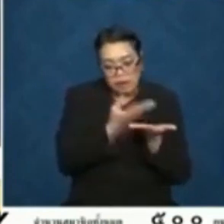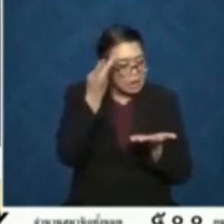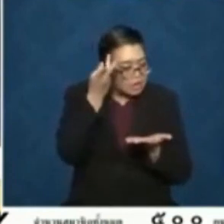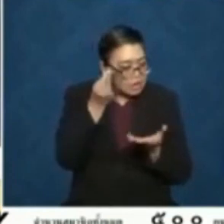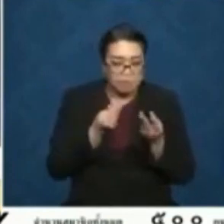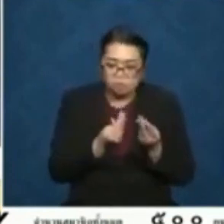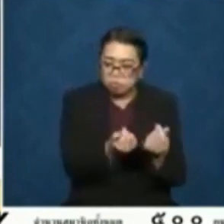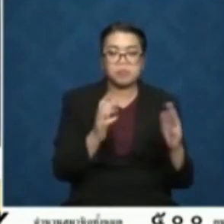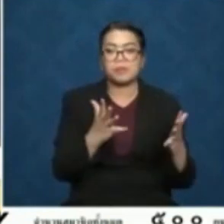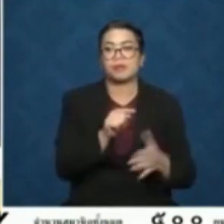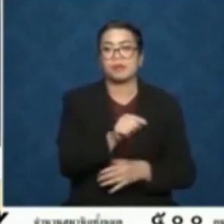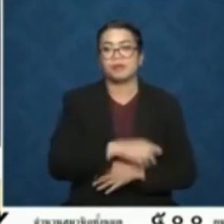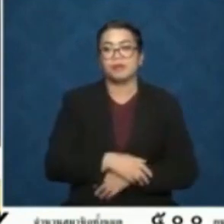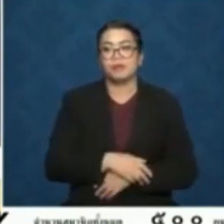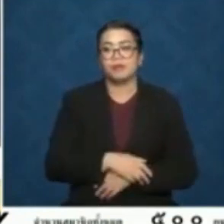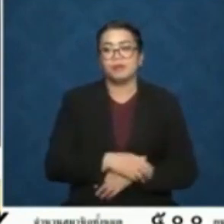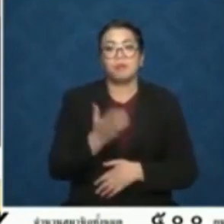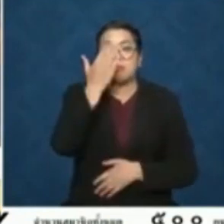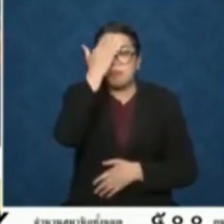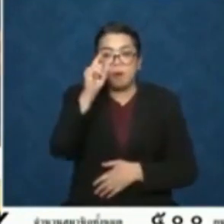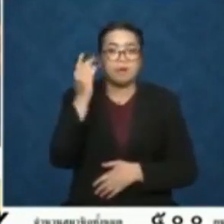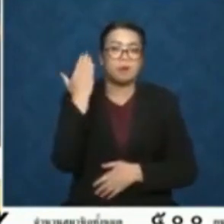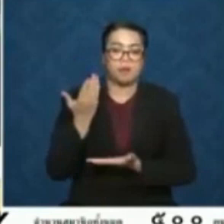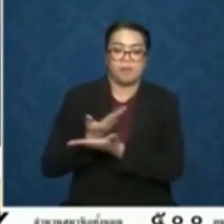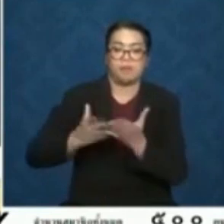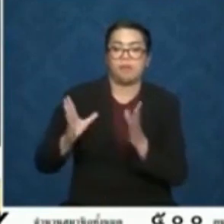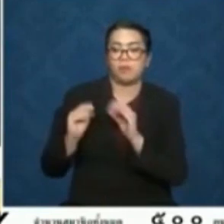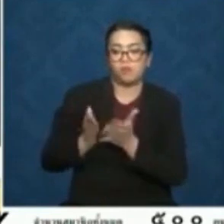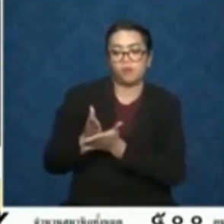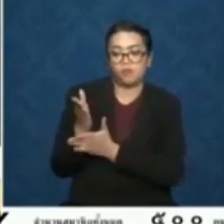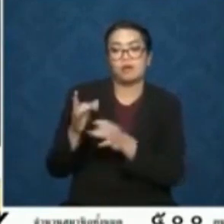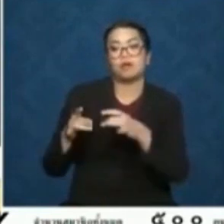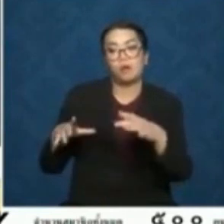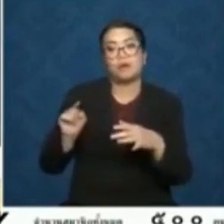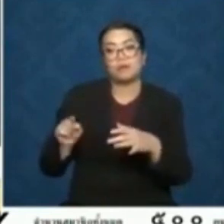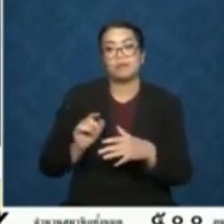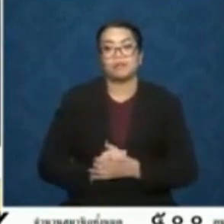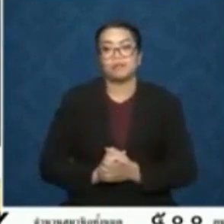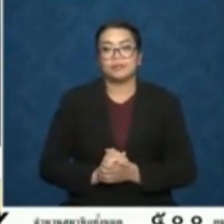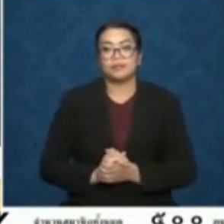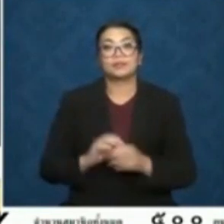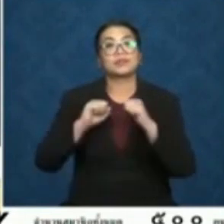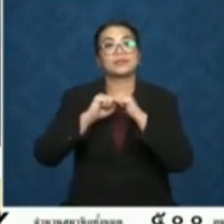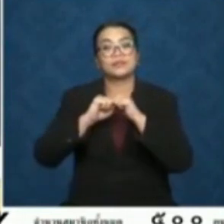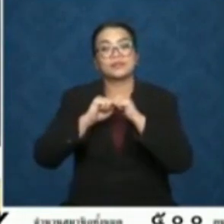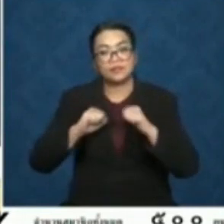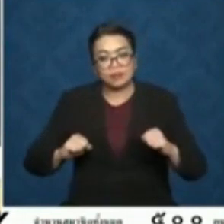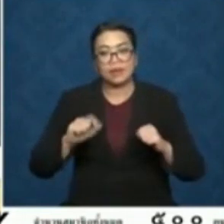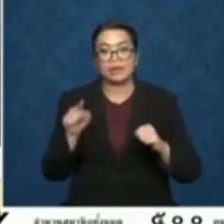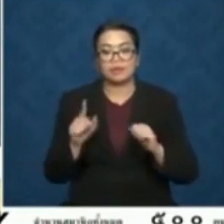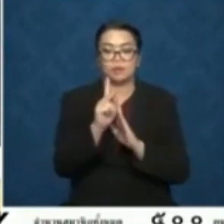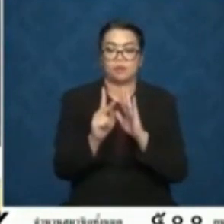ของครม.ที่ไม่ละเอียดรอบคอบอะไรทั้งสิ้นครับแล้วผมยืนยันว่าไม่ละเอียดรอบคอบจริงๆเพราะเมื่อวานนี้ในการประชุมวิปฝ่ายค้